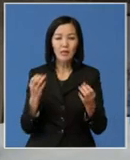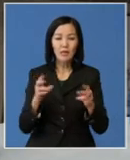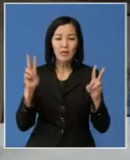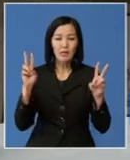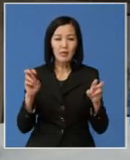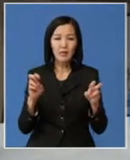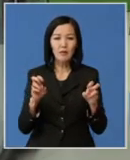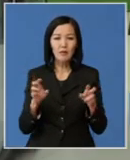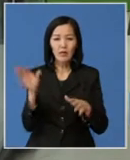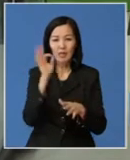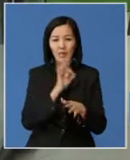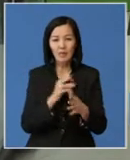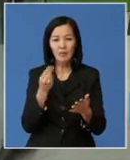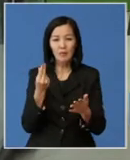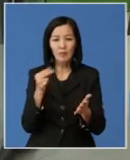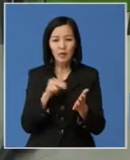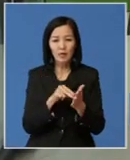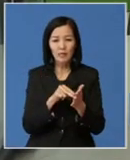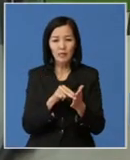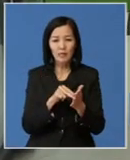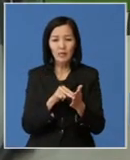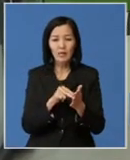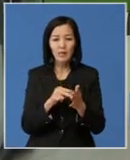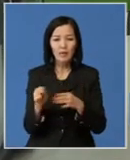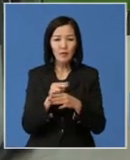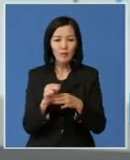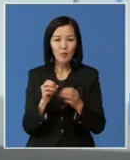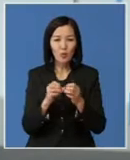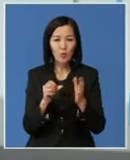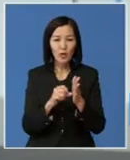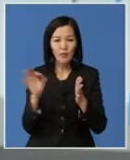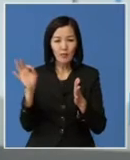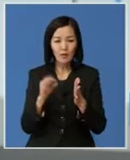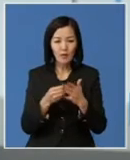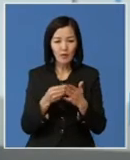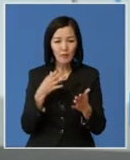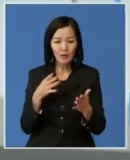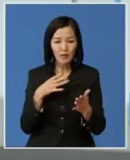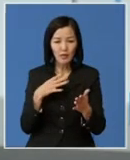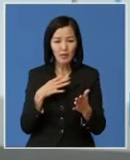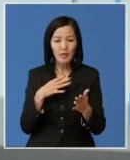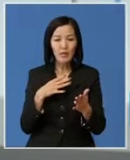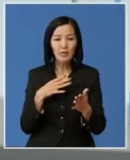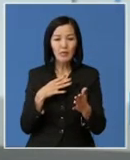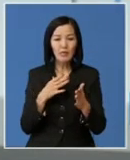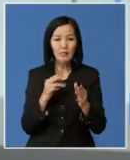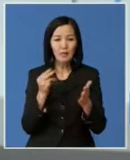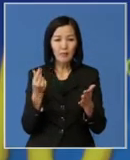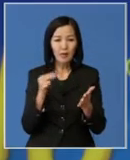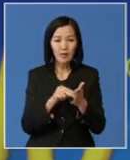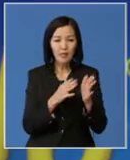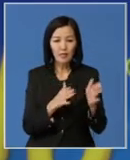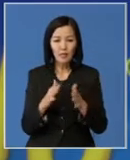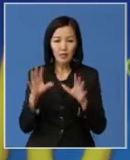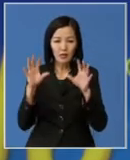дәрі-дәрмектің бағасы болды. Биыл өңіріміздегі емдік препараттар 16% қымбаттаған. Осыған орай мамандар бағаны реттеуге бағытталған